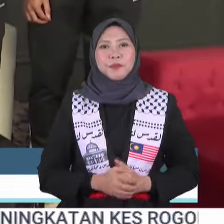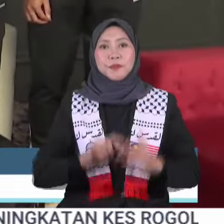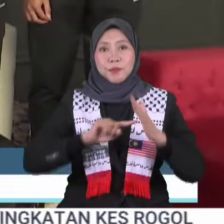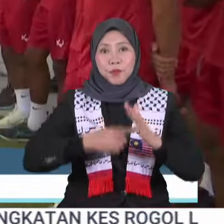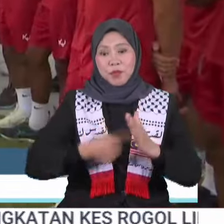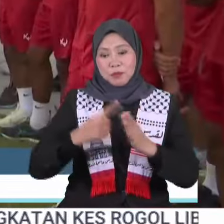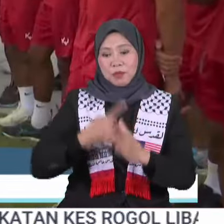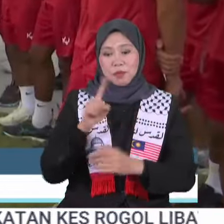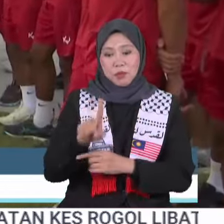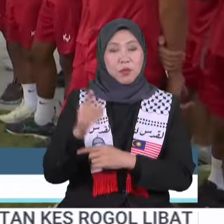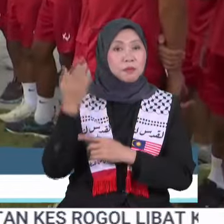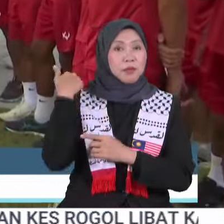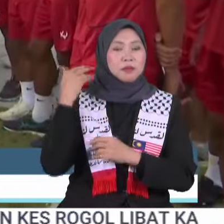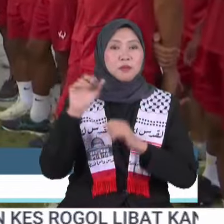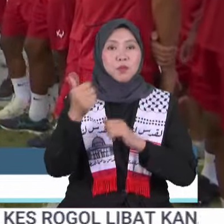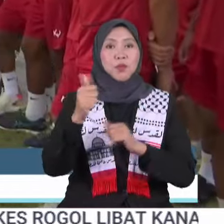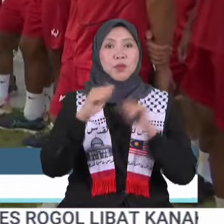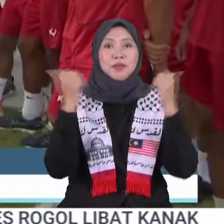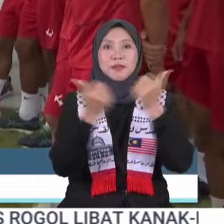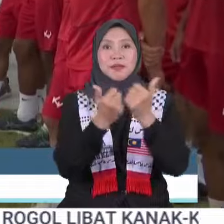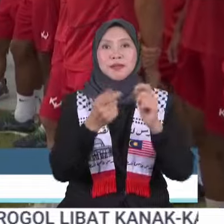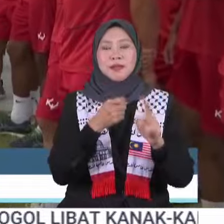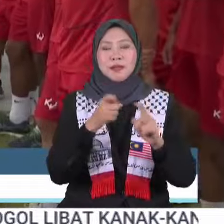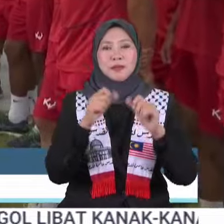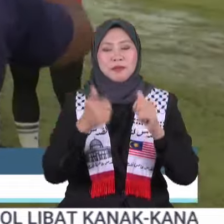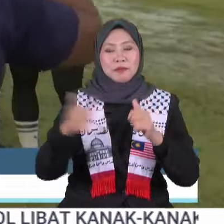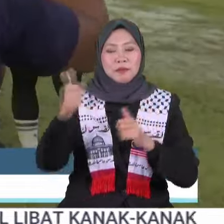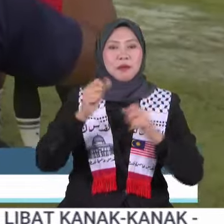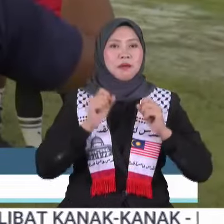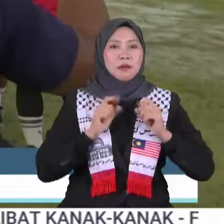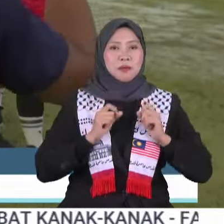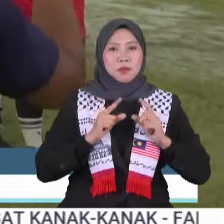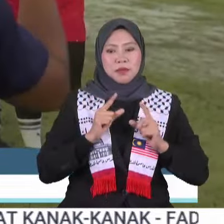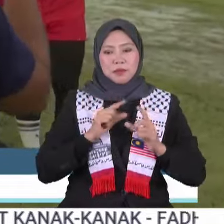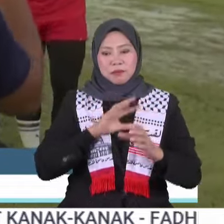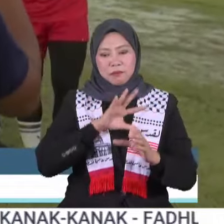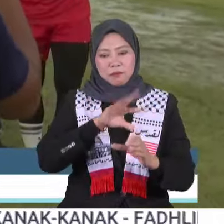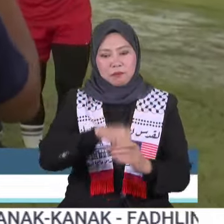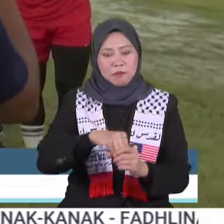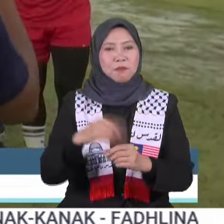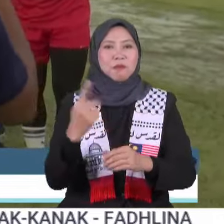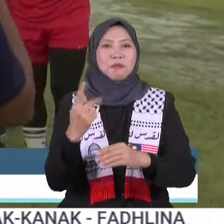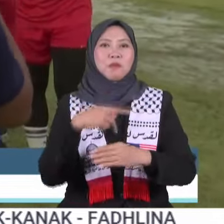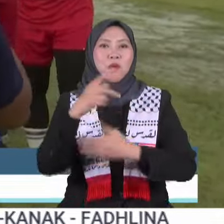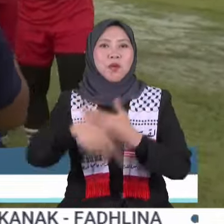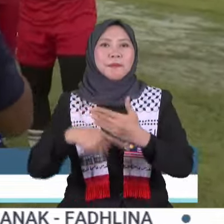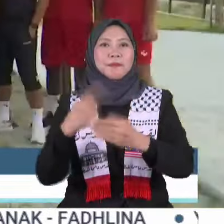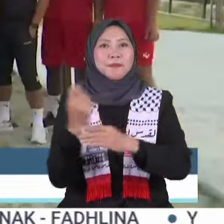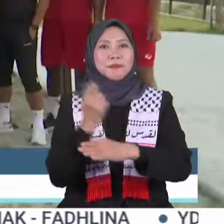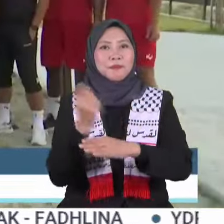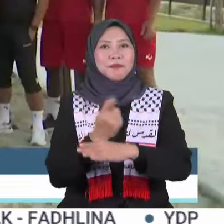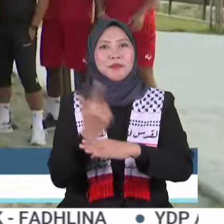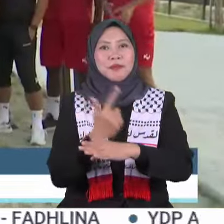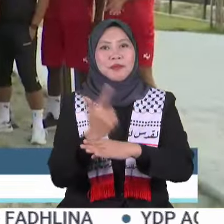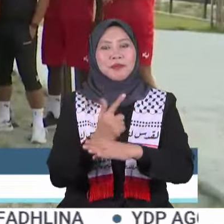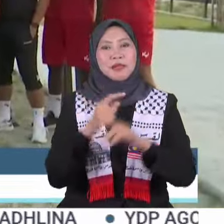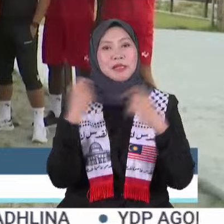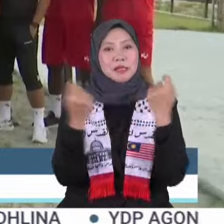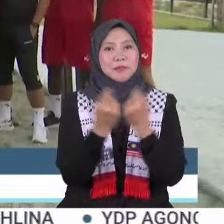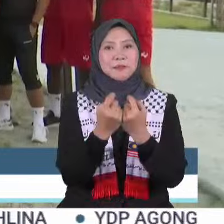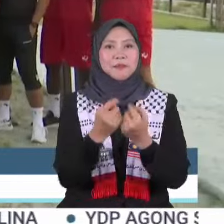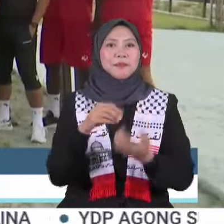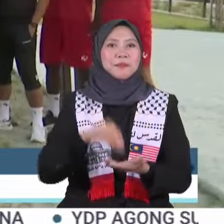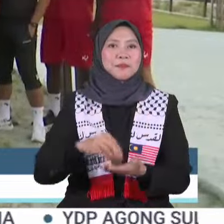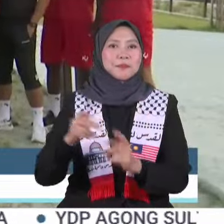Sejak Januari lepas, lebih 10 agensi terdiri daripada badan awam dan swasta telah menjalankan program latihan pengukuhan pasukan di Bertam Resort and